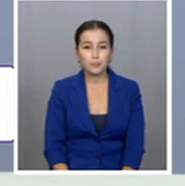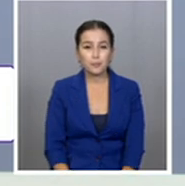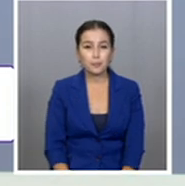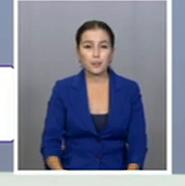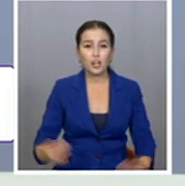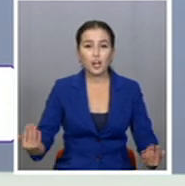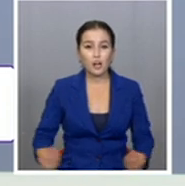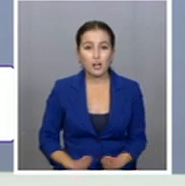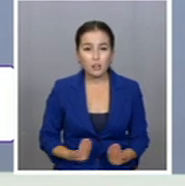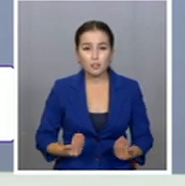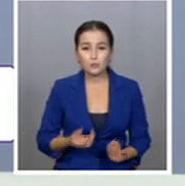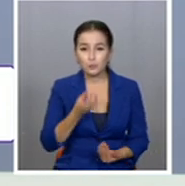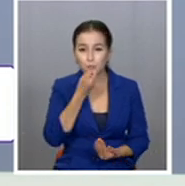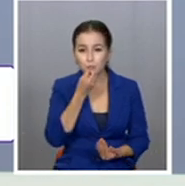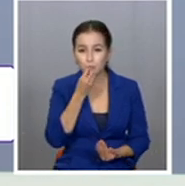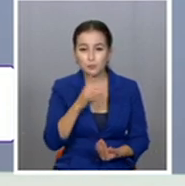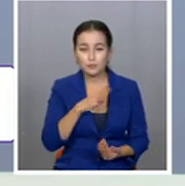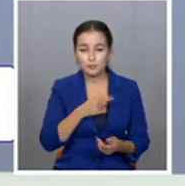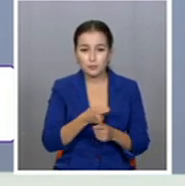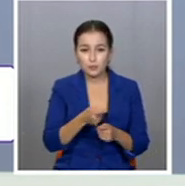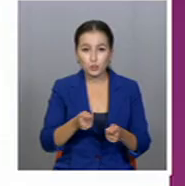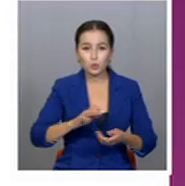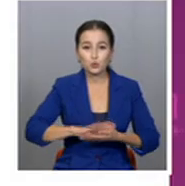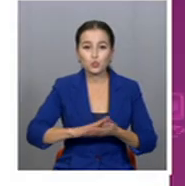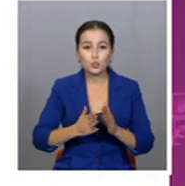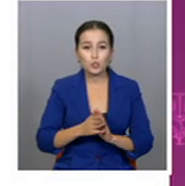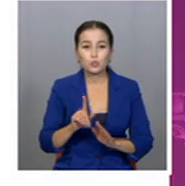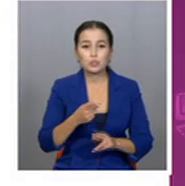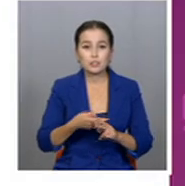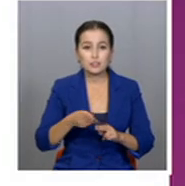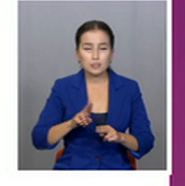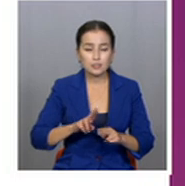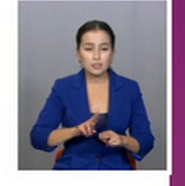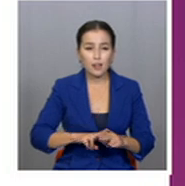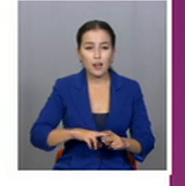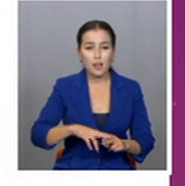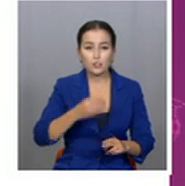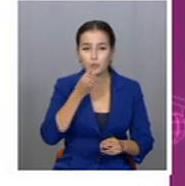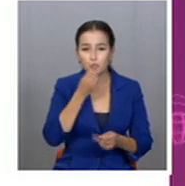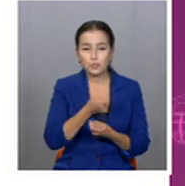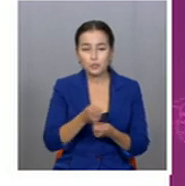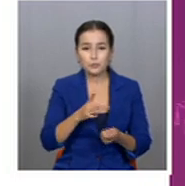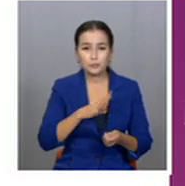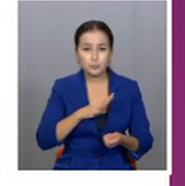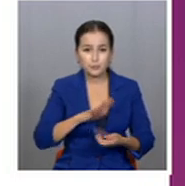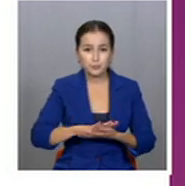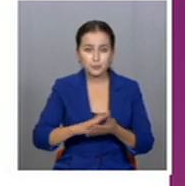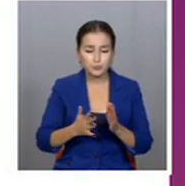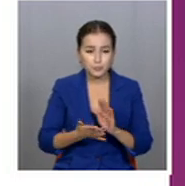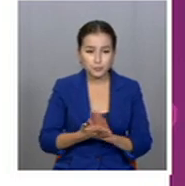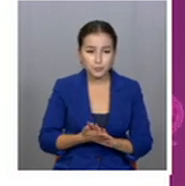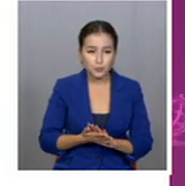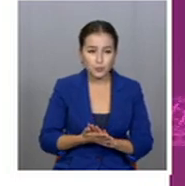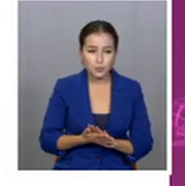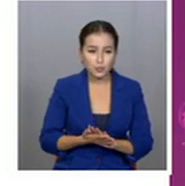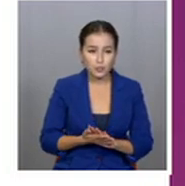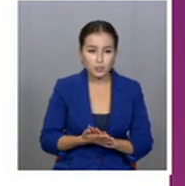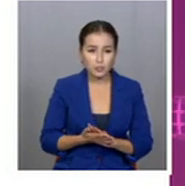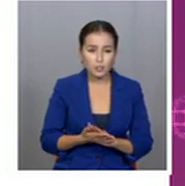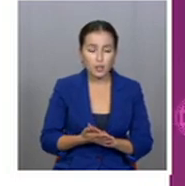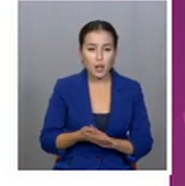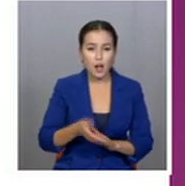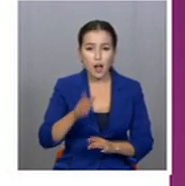Тіршілікті қамтамасыз ету жүйесі дегеніміз не? Тіршілікті қамтамасыз ету жүйесі дегеніміз адам